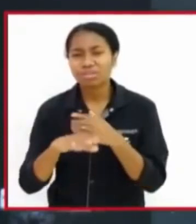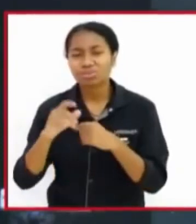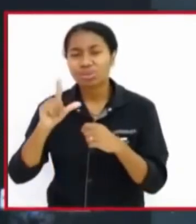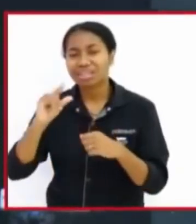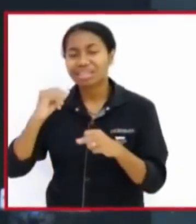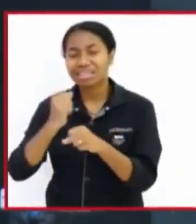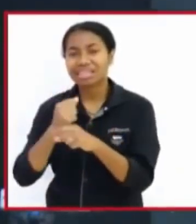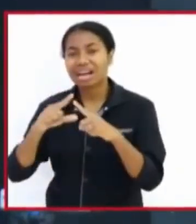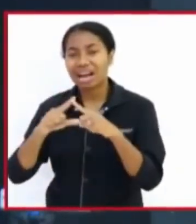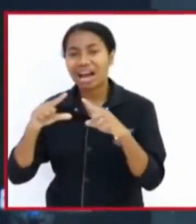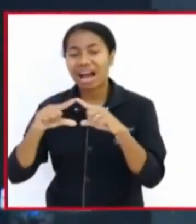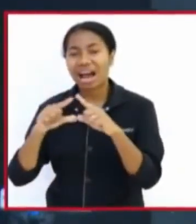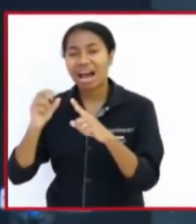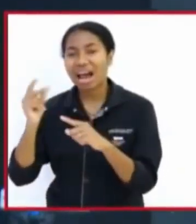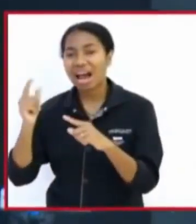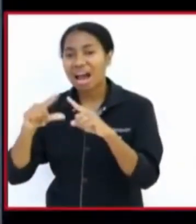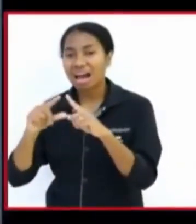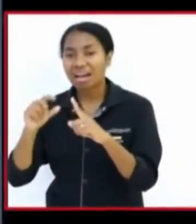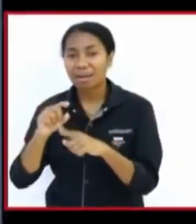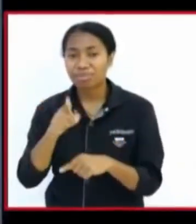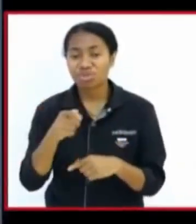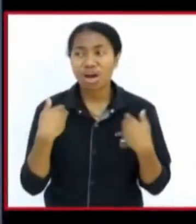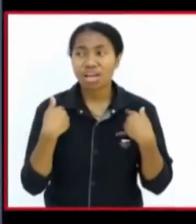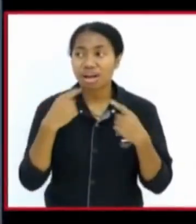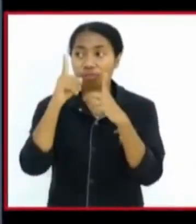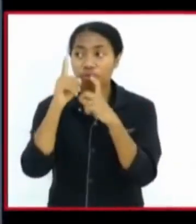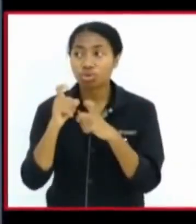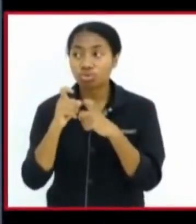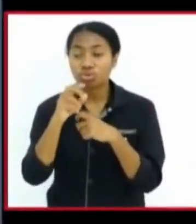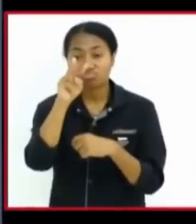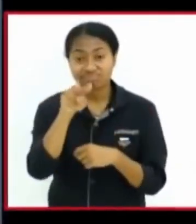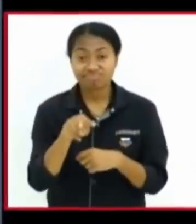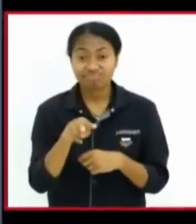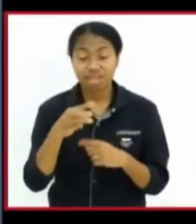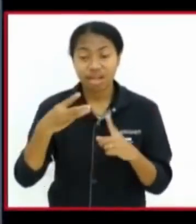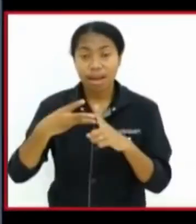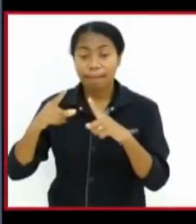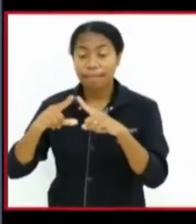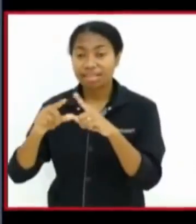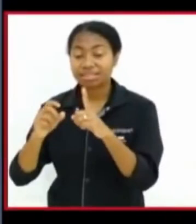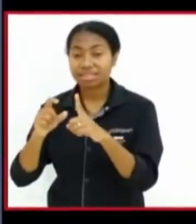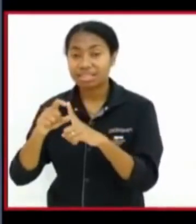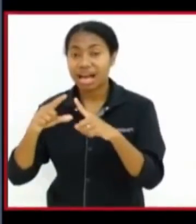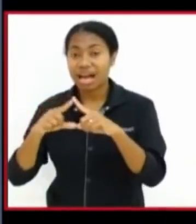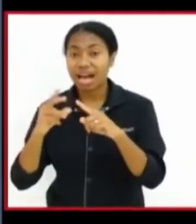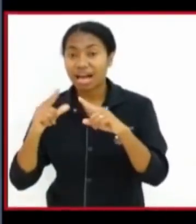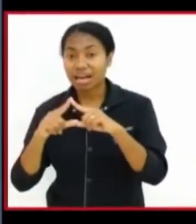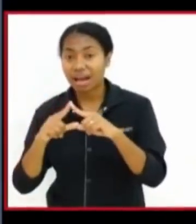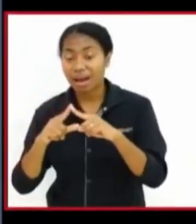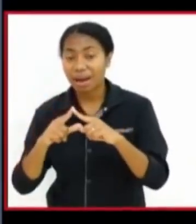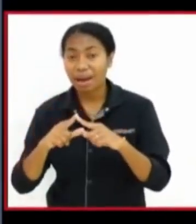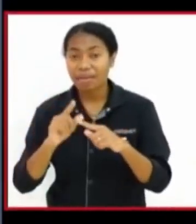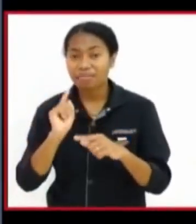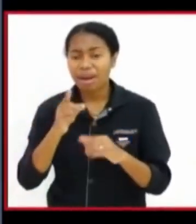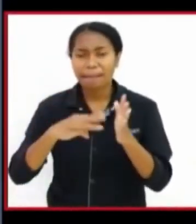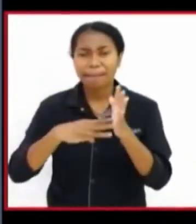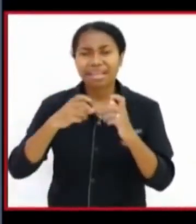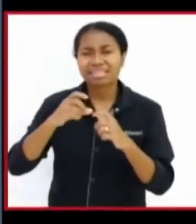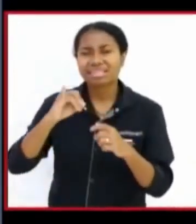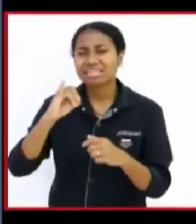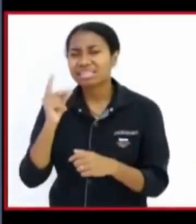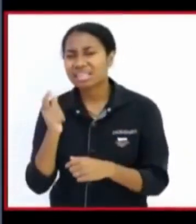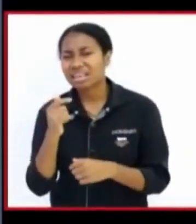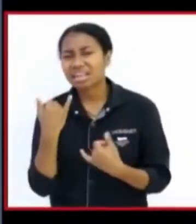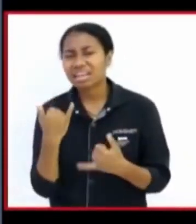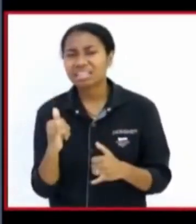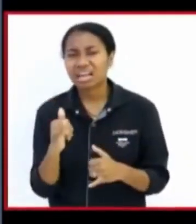dan Irak ini ada foto Bandara Mesir yang diletakkan oleh